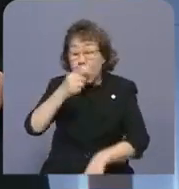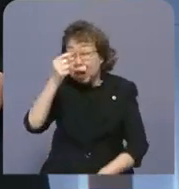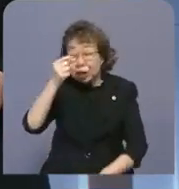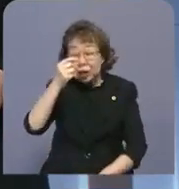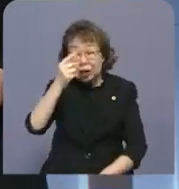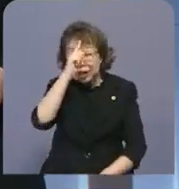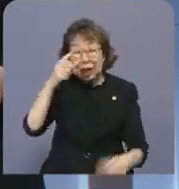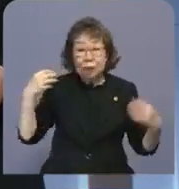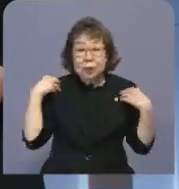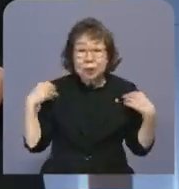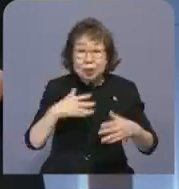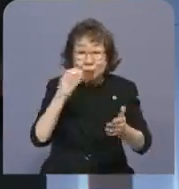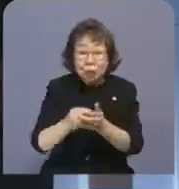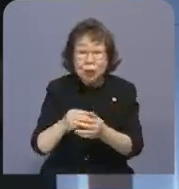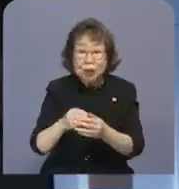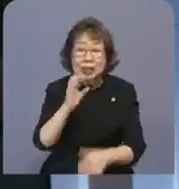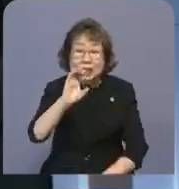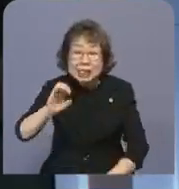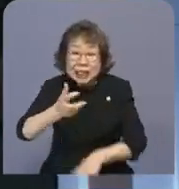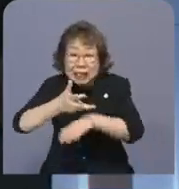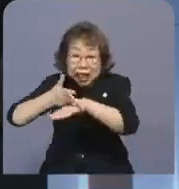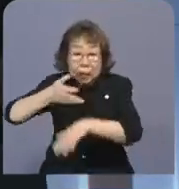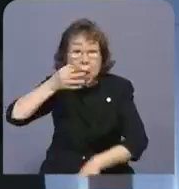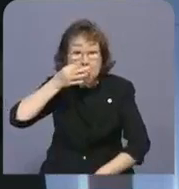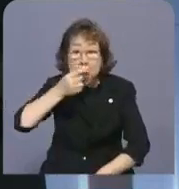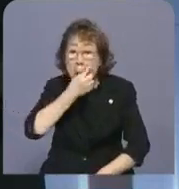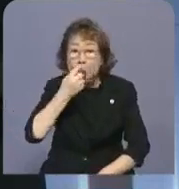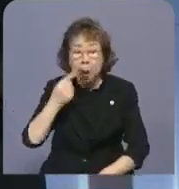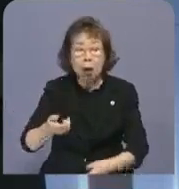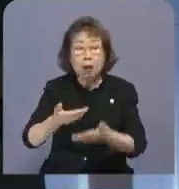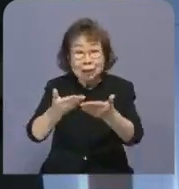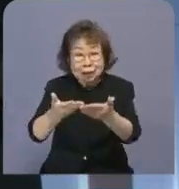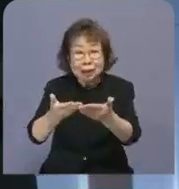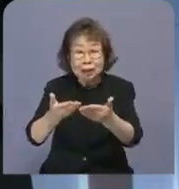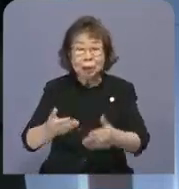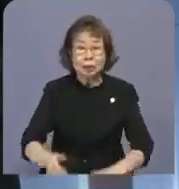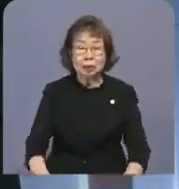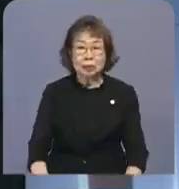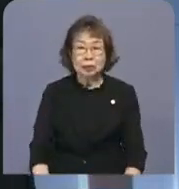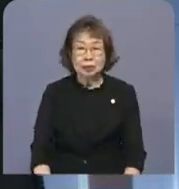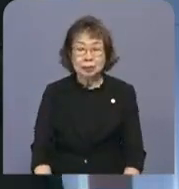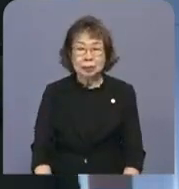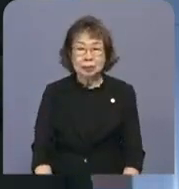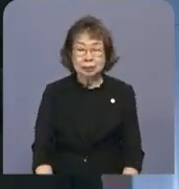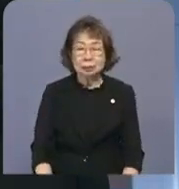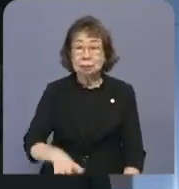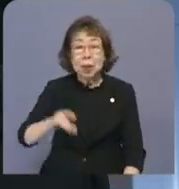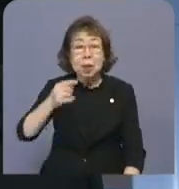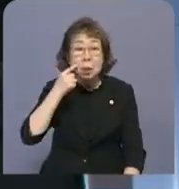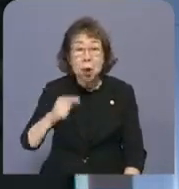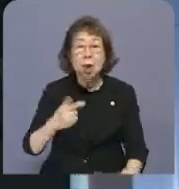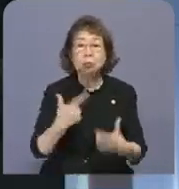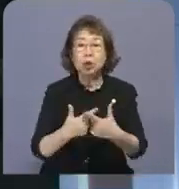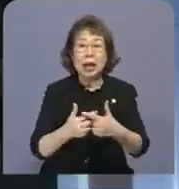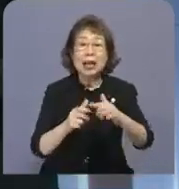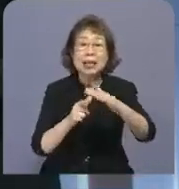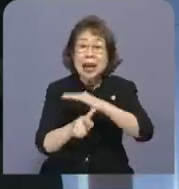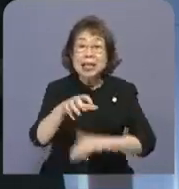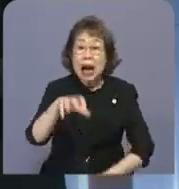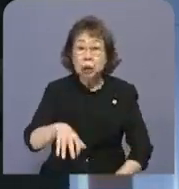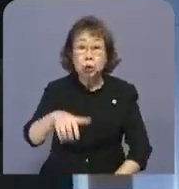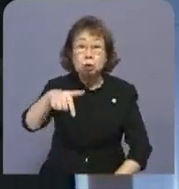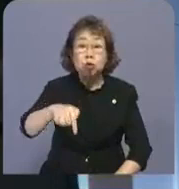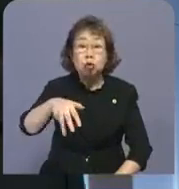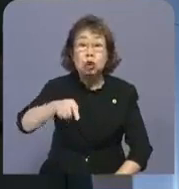경찰청 의 cctv 를 통해 부산지역 주요 지점에 호 상황 한번 살펴 보겠습니다 먼저 볼 곳은 부산 사상구 사상구청